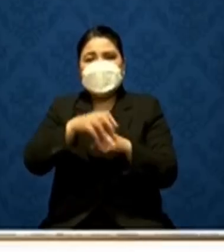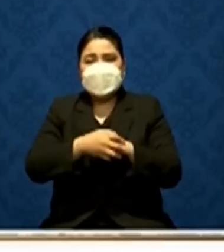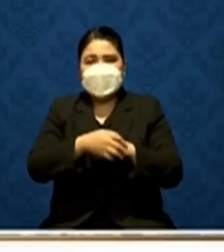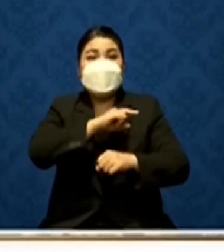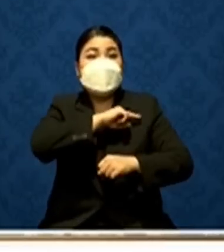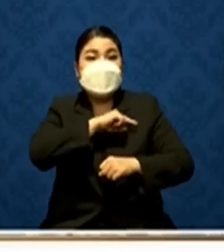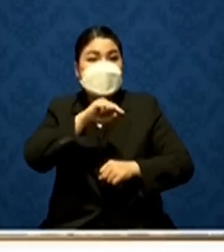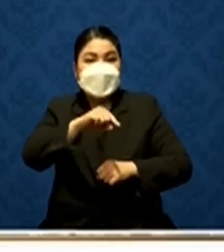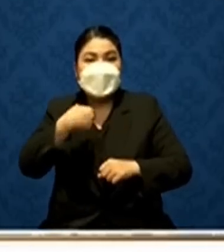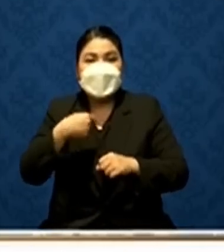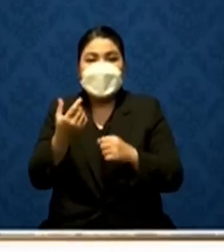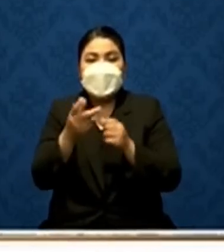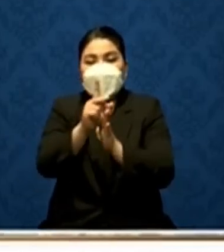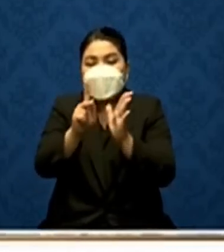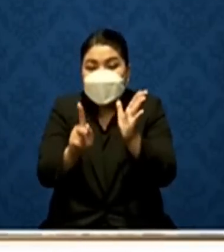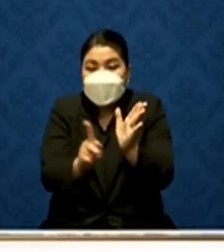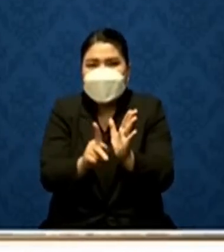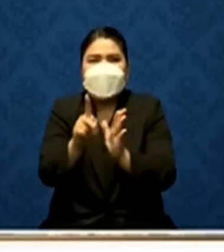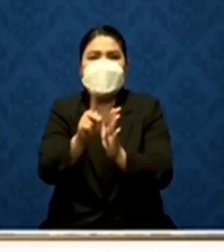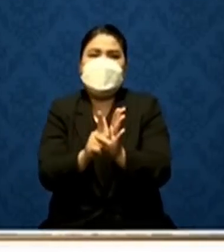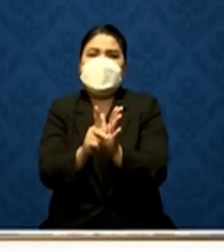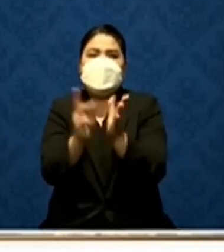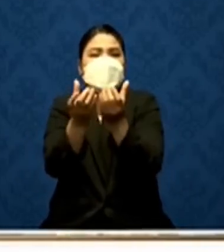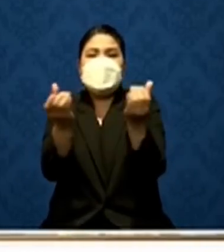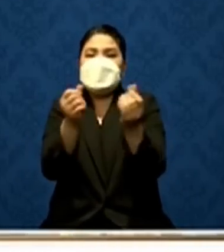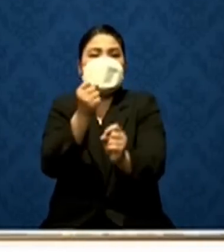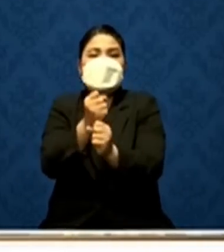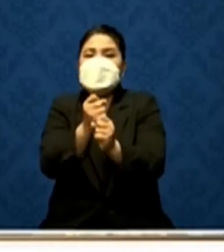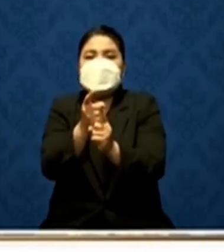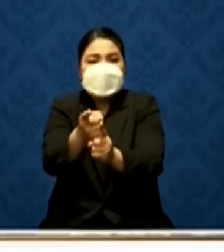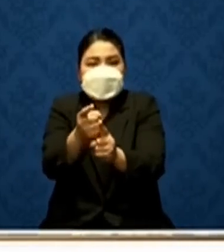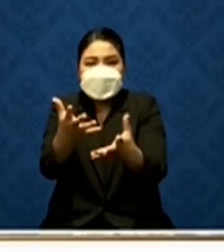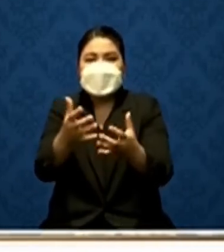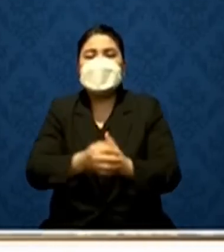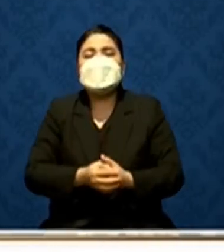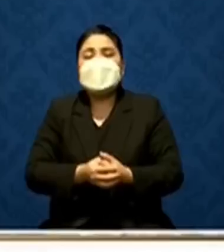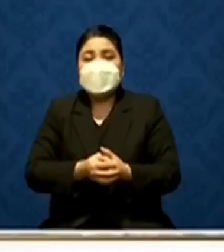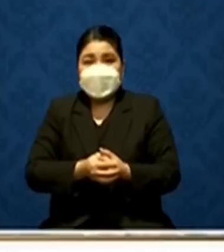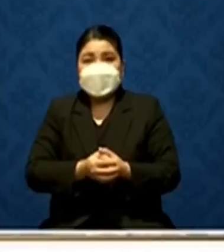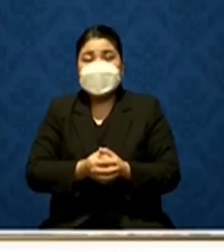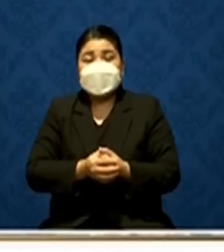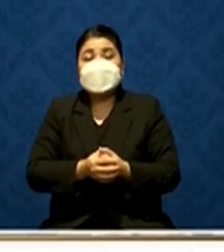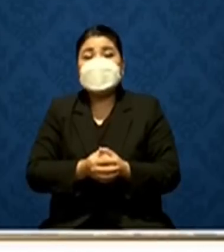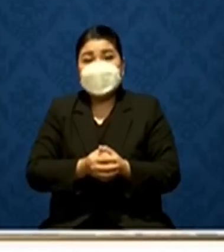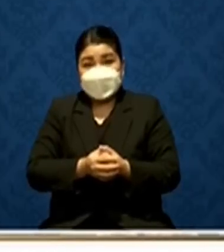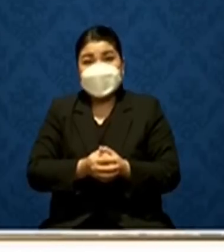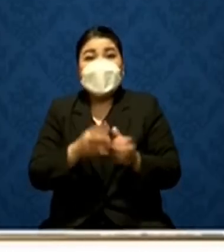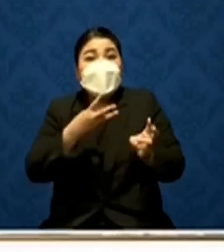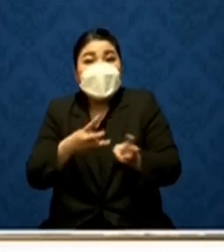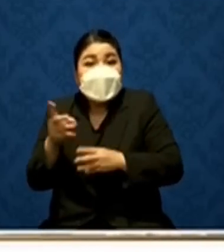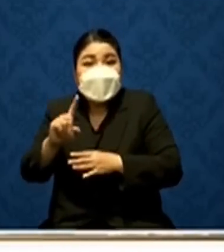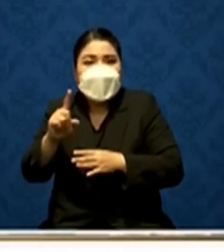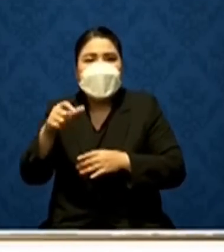บัญญัติแห่งรัฐธรรมนูญหรือกฎหมายปล่อยปะละเลยให้มีการแสวงหาผลประโยชน์จากการนำเข้าแรงงานต่าง